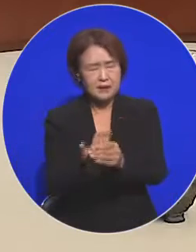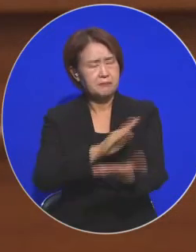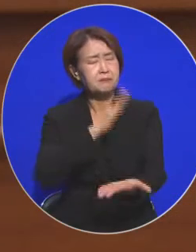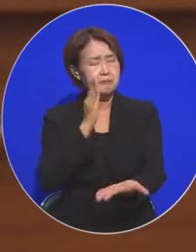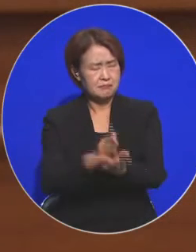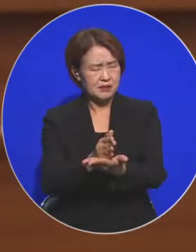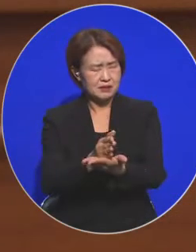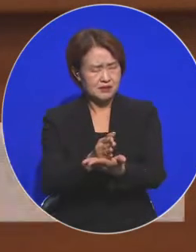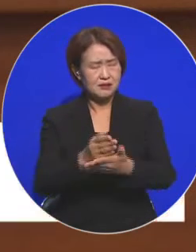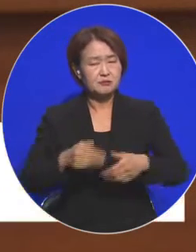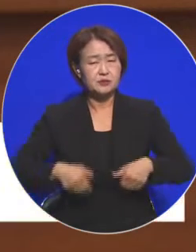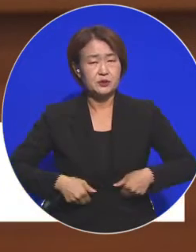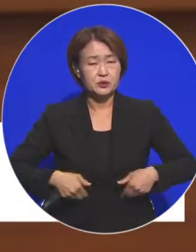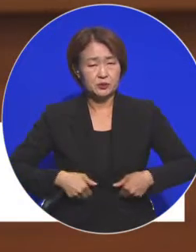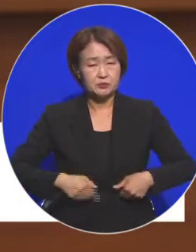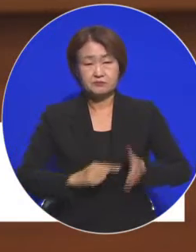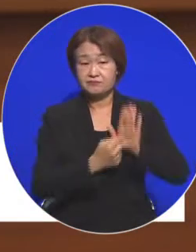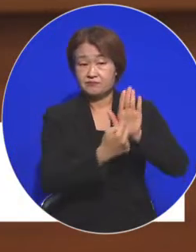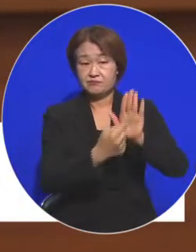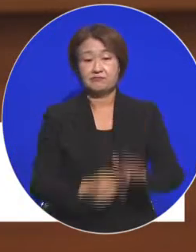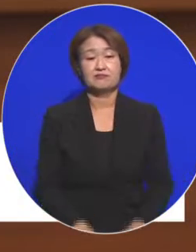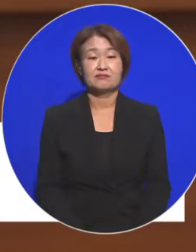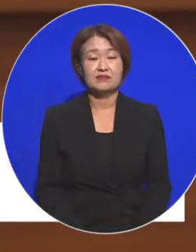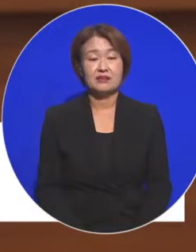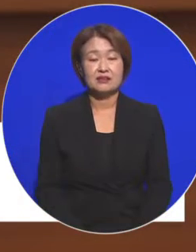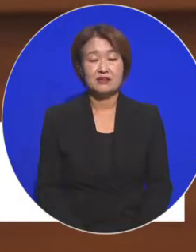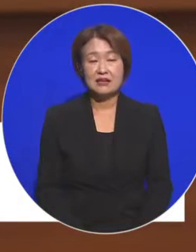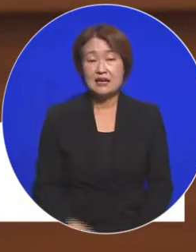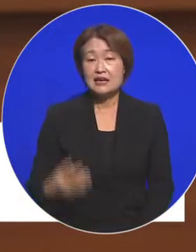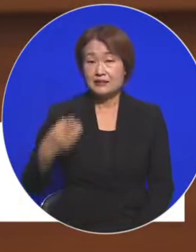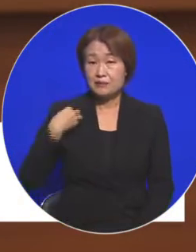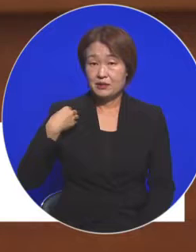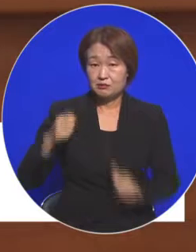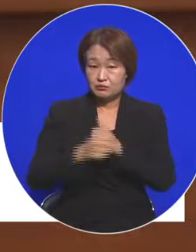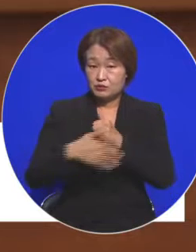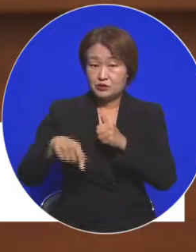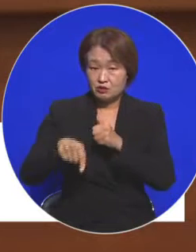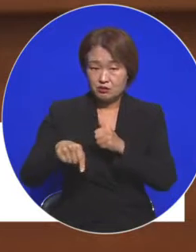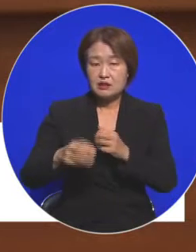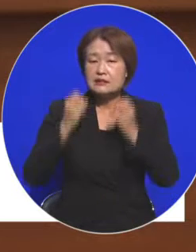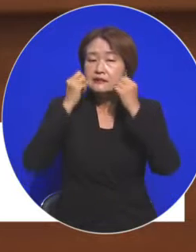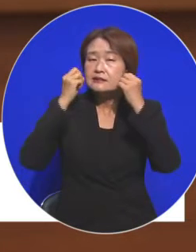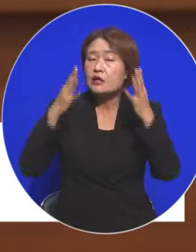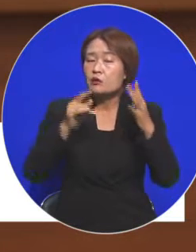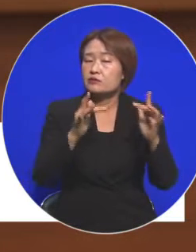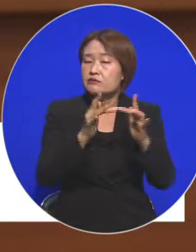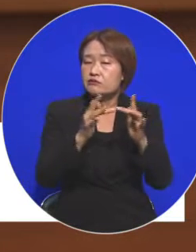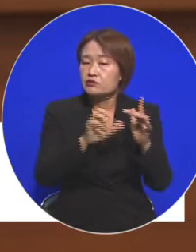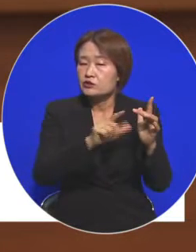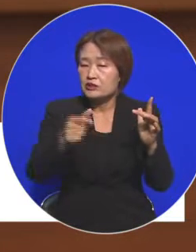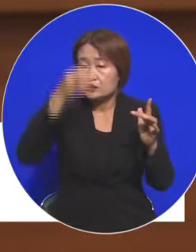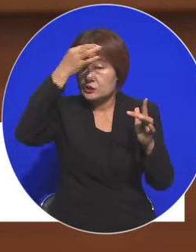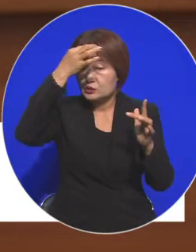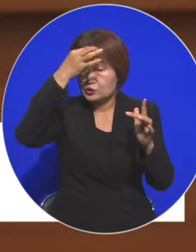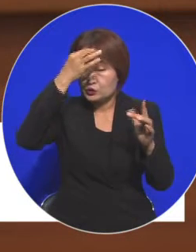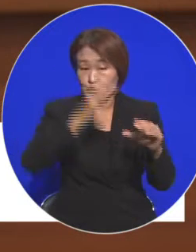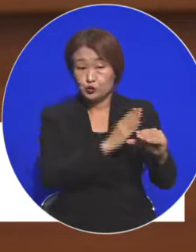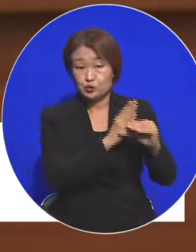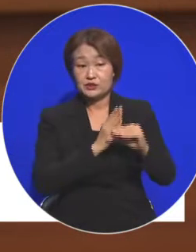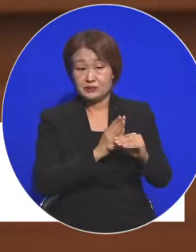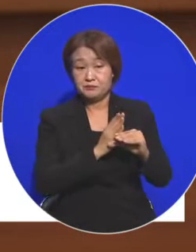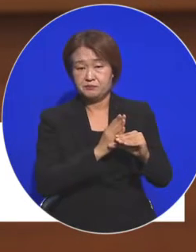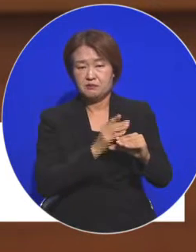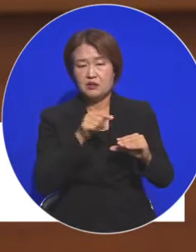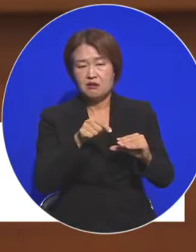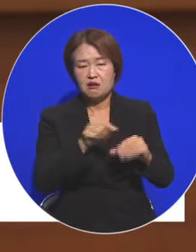강조했습니다. 공정위 등 관련 부처에서는 디지털 등 새로운 기술을 기반으로 하는 서비스 시장에서